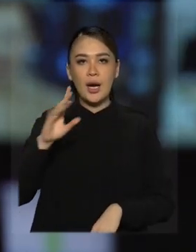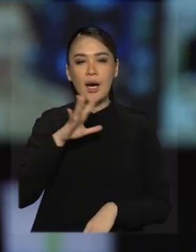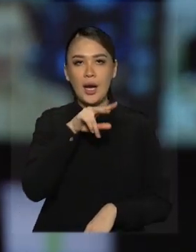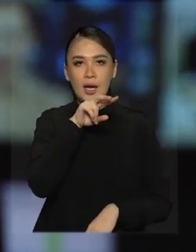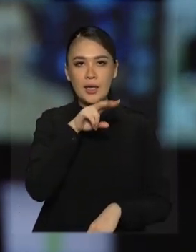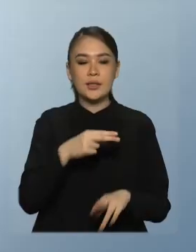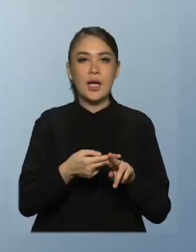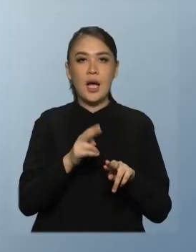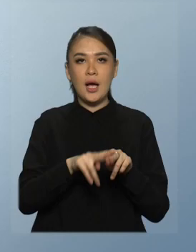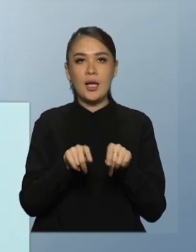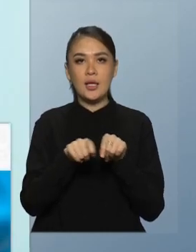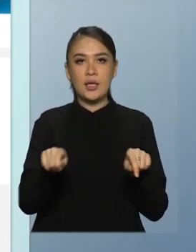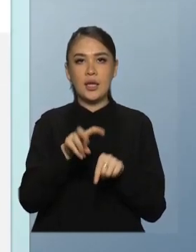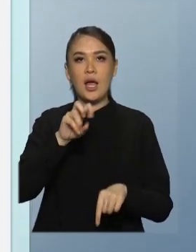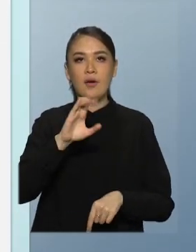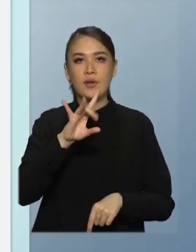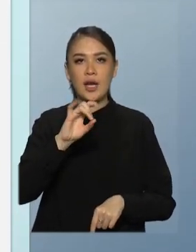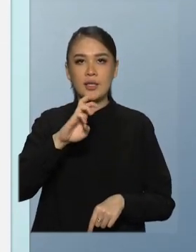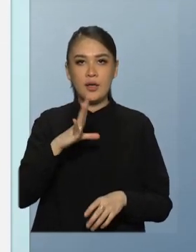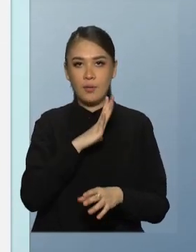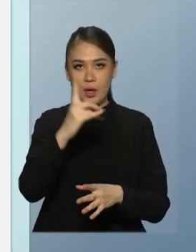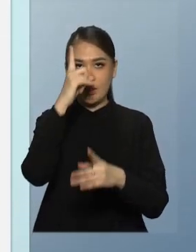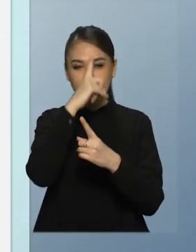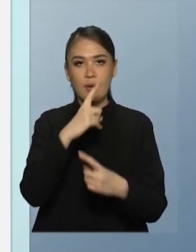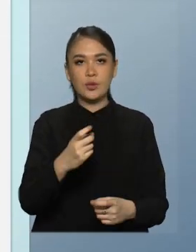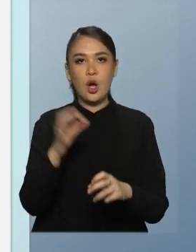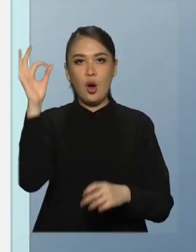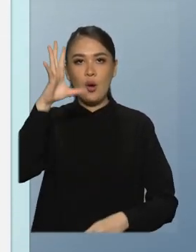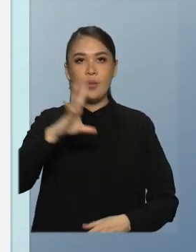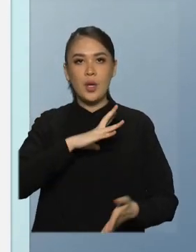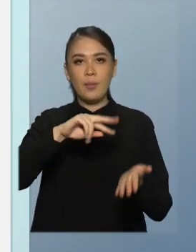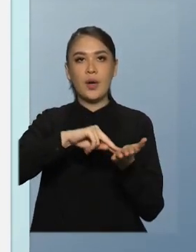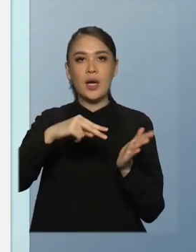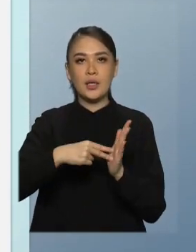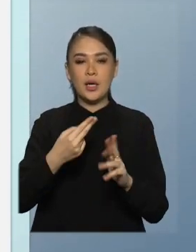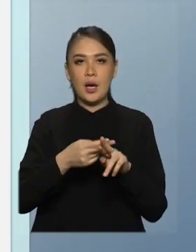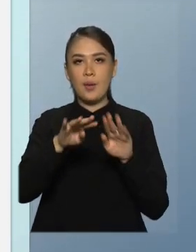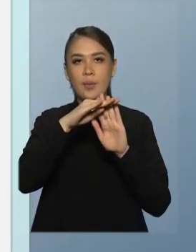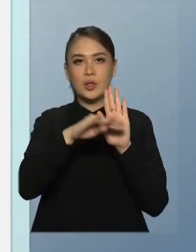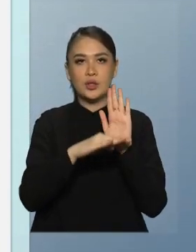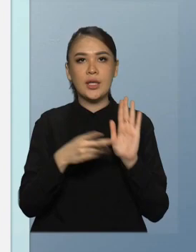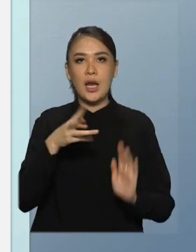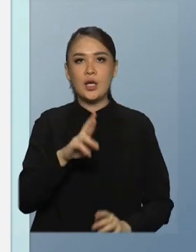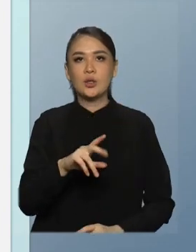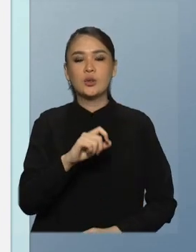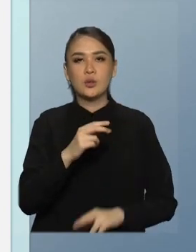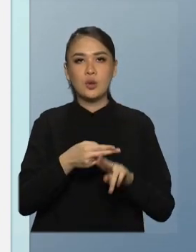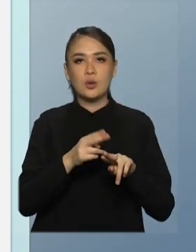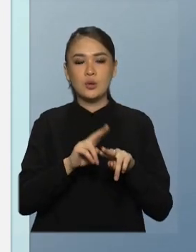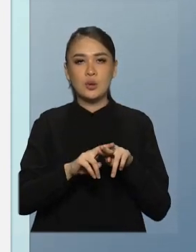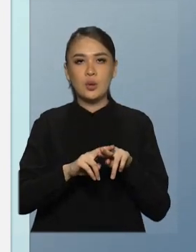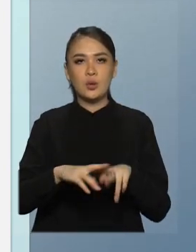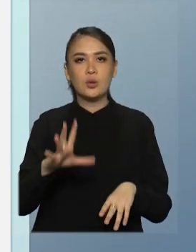производителем. Андрей Лаврентьев также сообщил о дальнейших программах образования для студентов Кустанайского колледжа